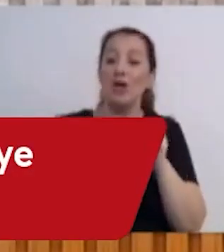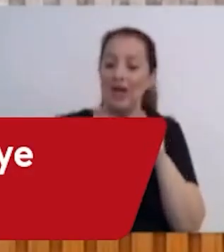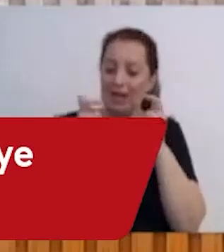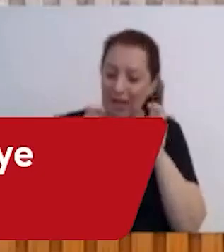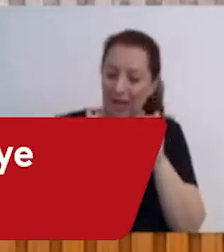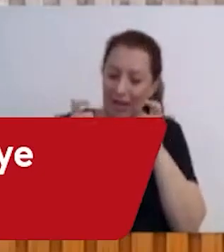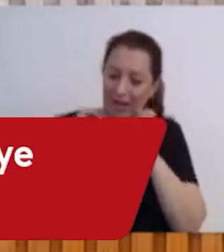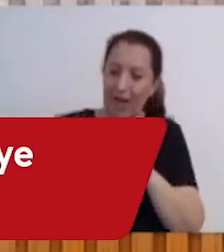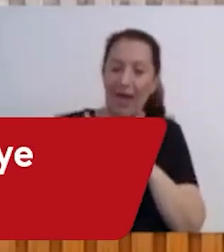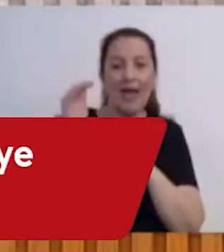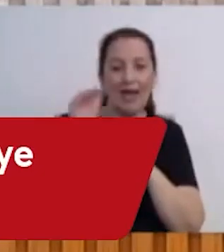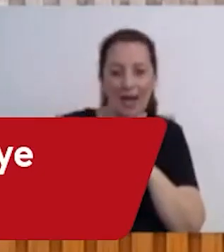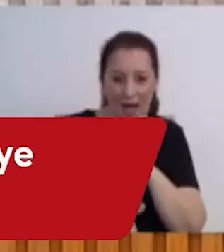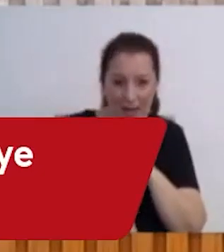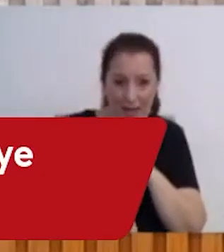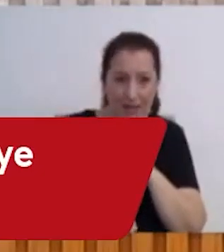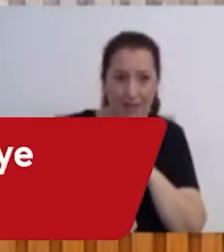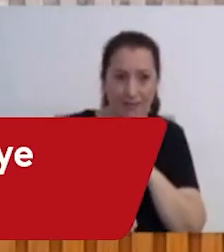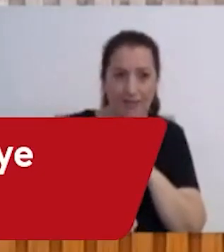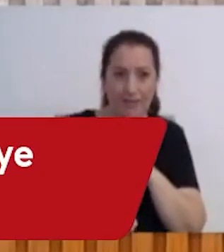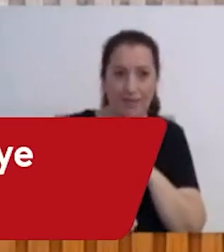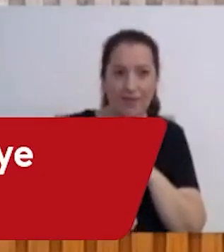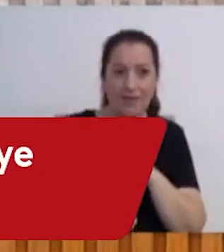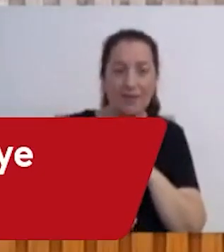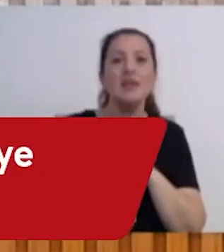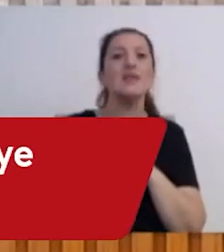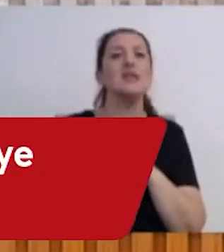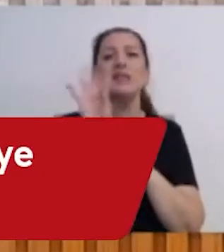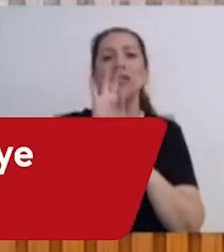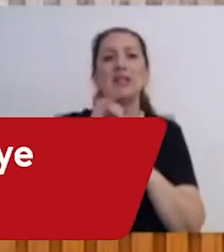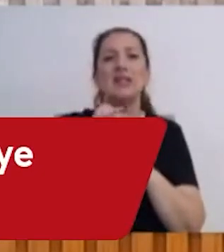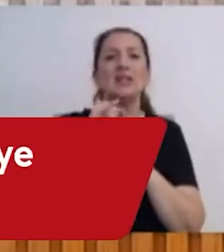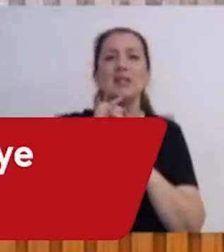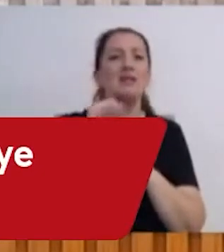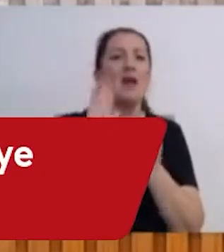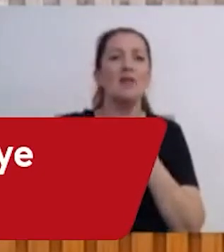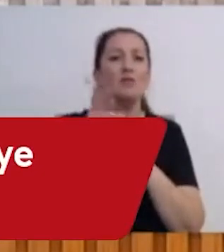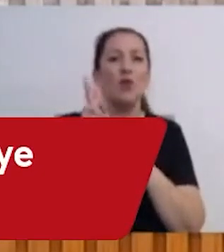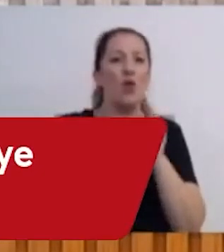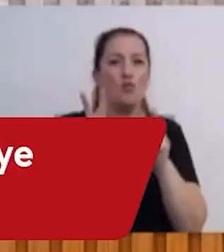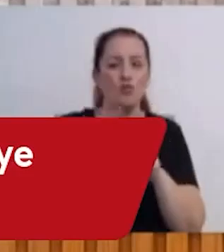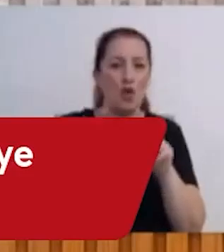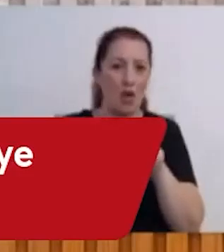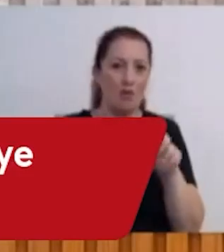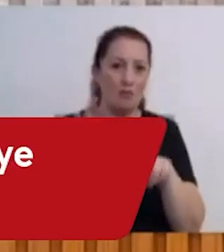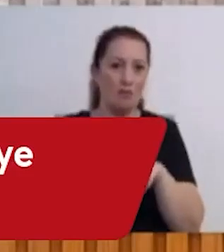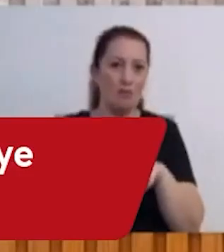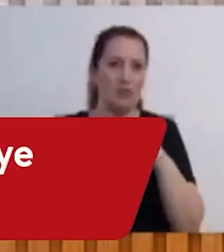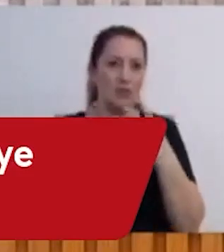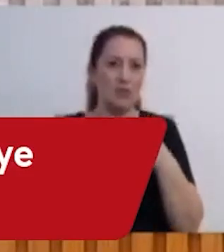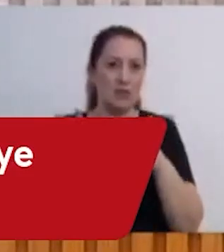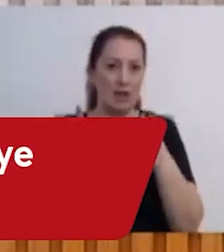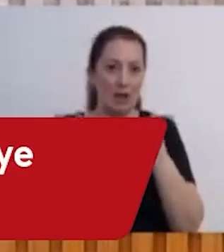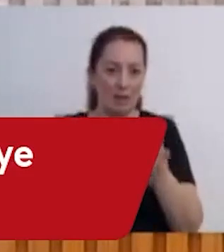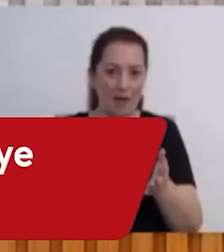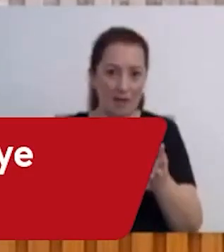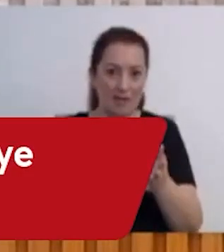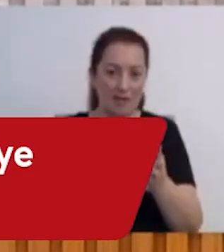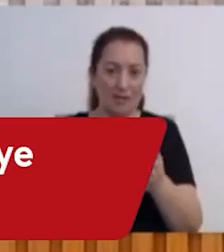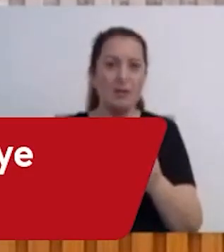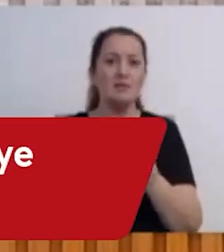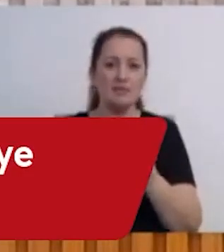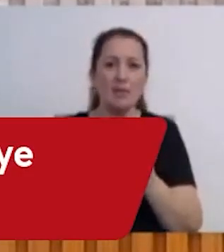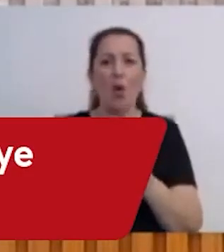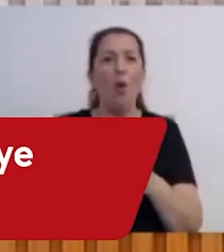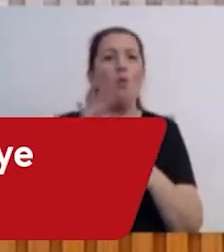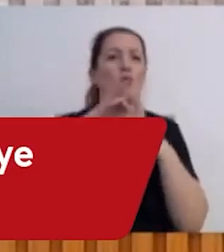nereye geldiğimizi arkadaşlar, 40'a yakın bir arkadaşımız ölmüştü. Araştırmanızı yapabilirsiniz. Eserinizde de mutlu